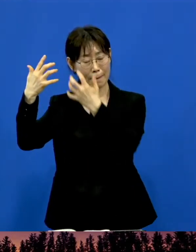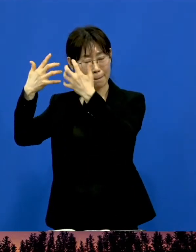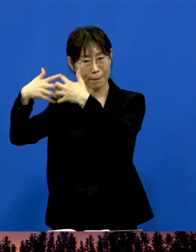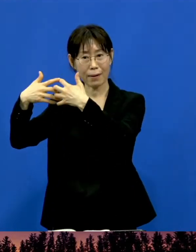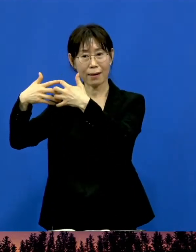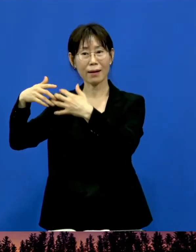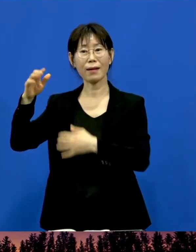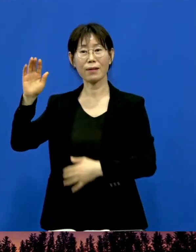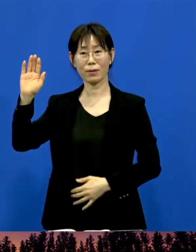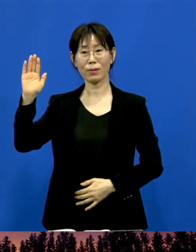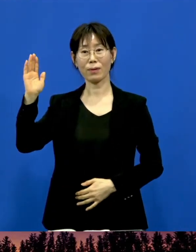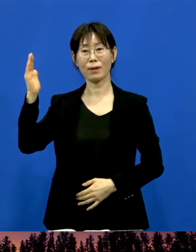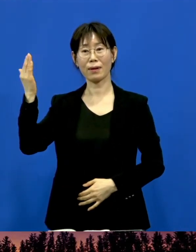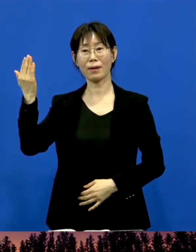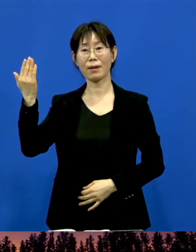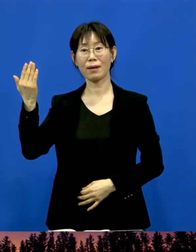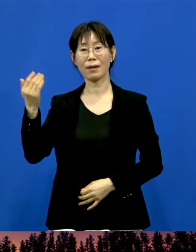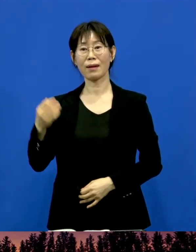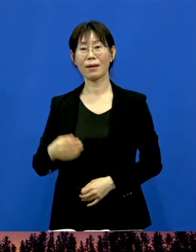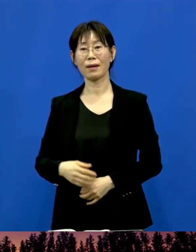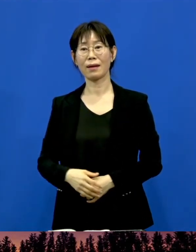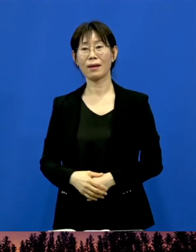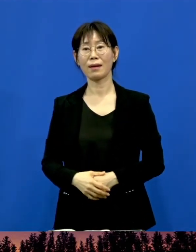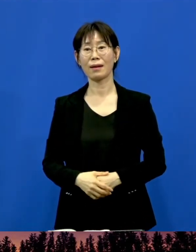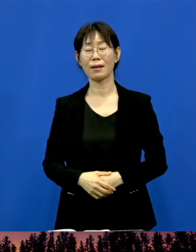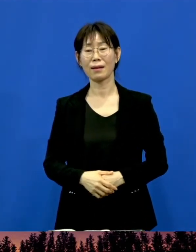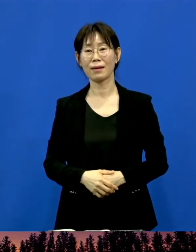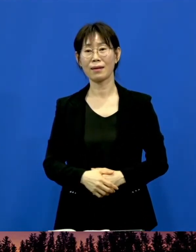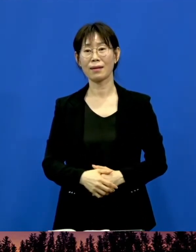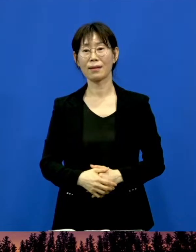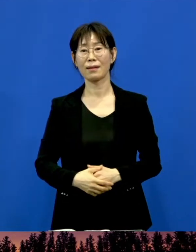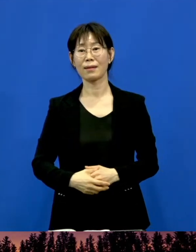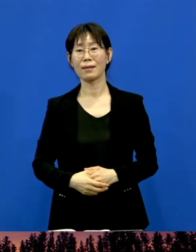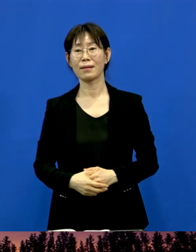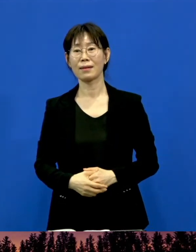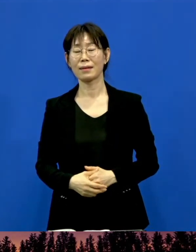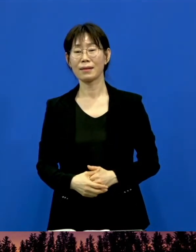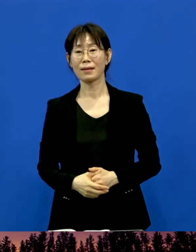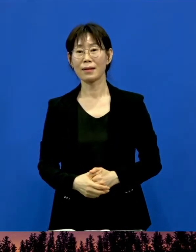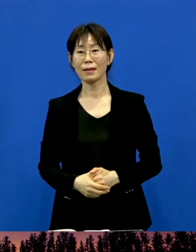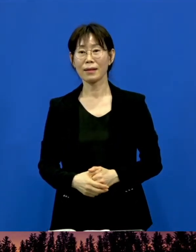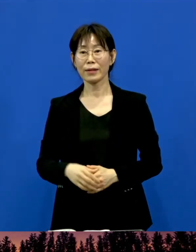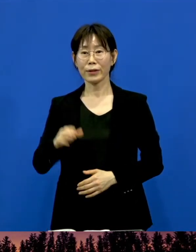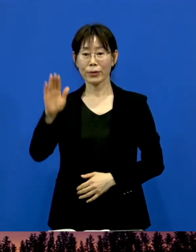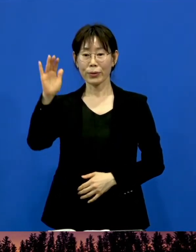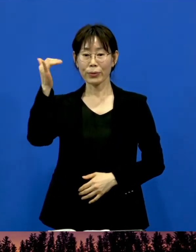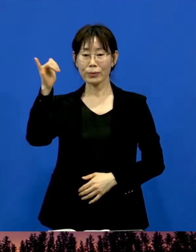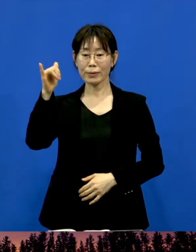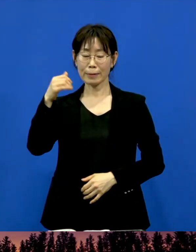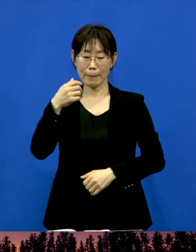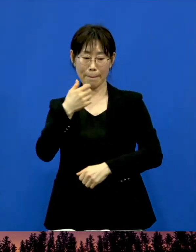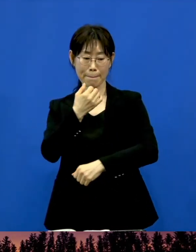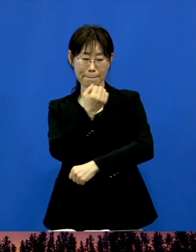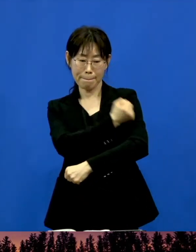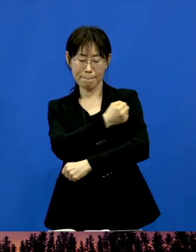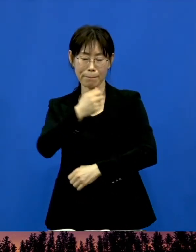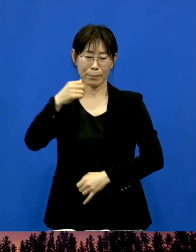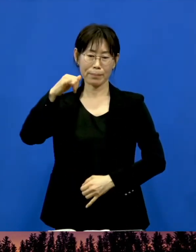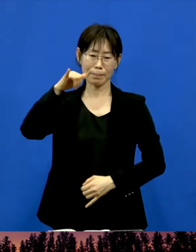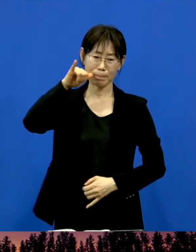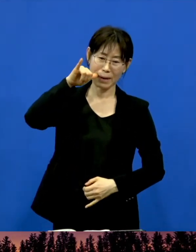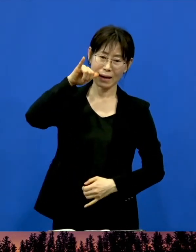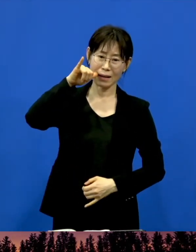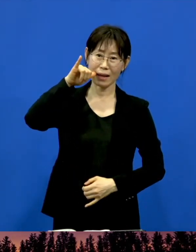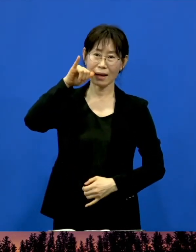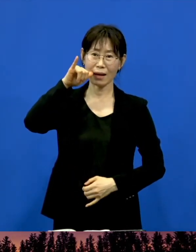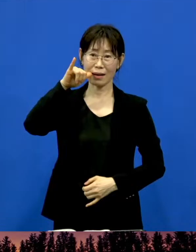통하여서 만족을 추구하자고자 하면 나중에는 쓸 약이 없는 거예요. 요즘 마약이 그런 거잖아요. 여러분 한국 사회에 이슈가 되어